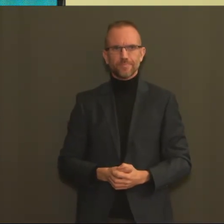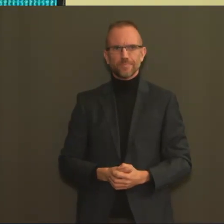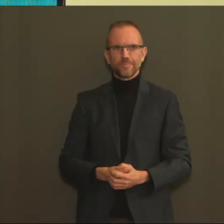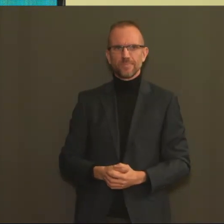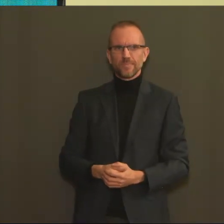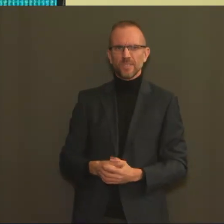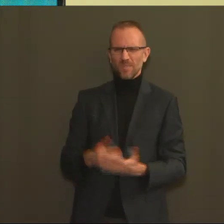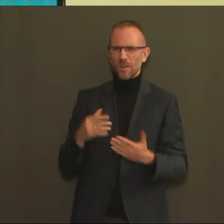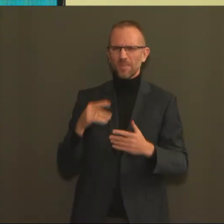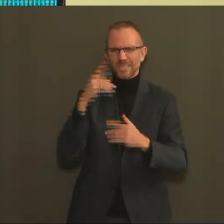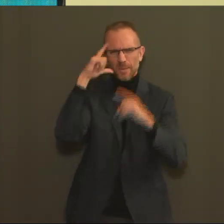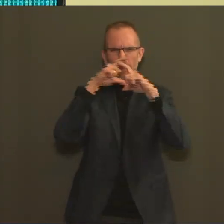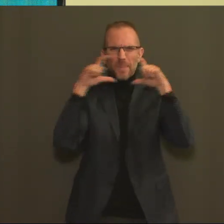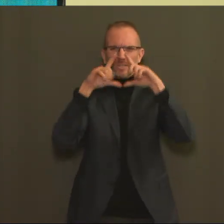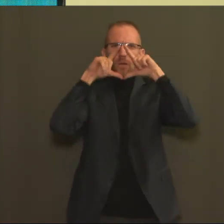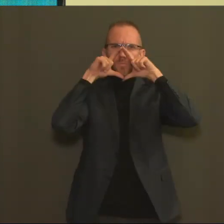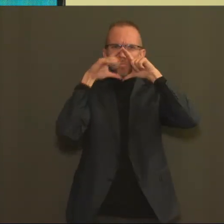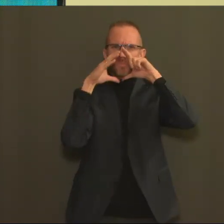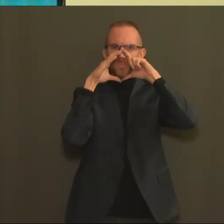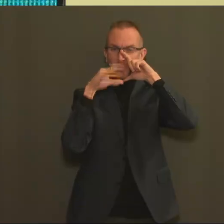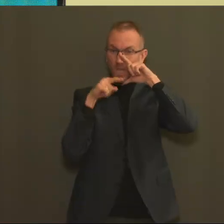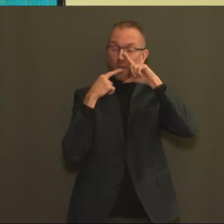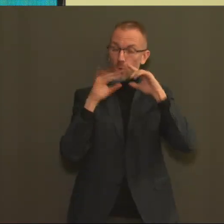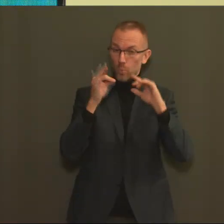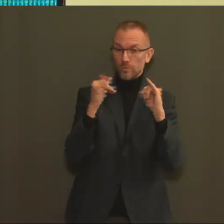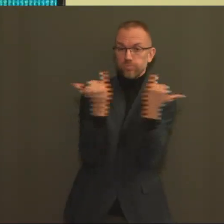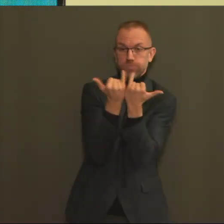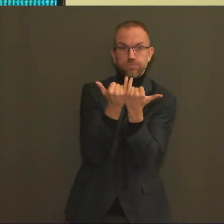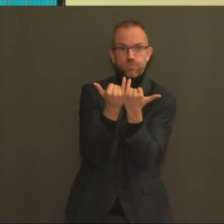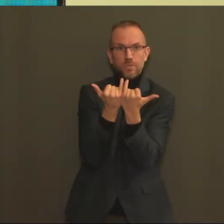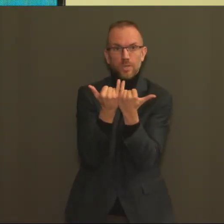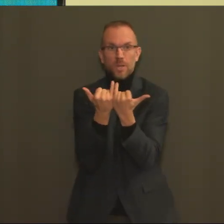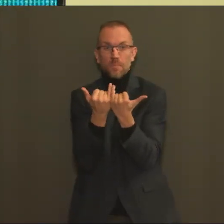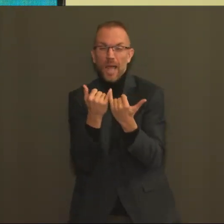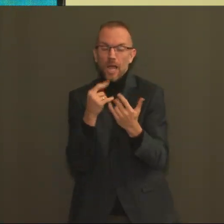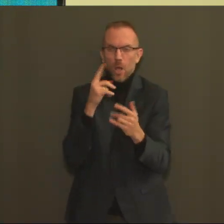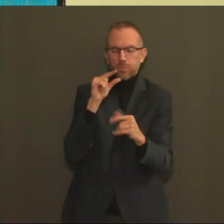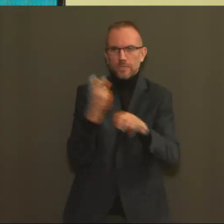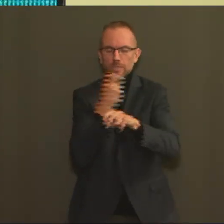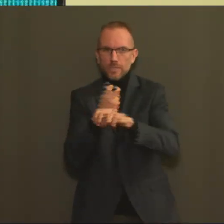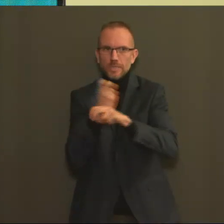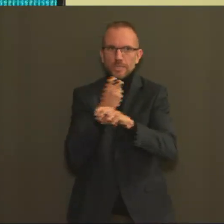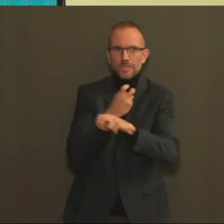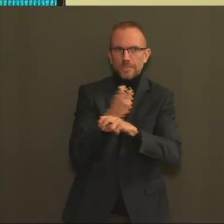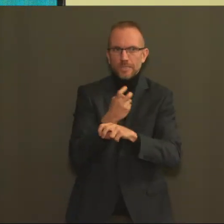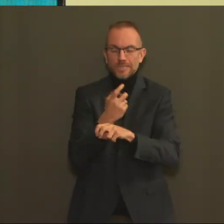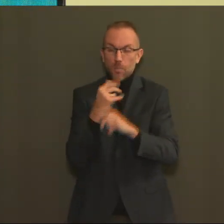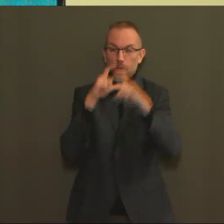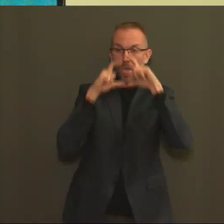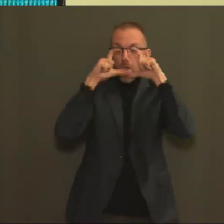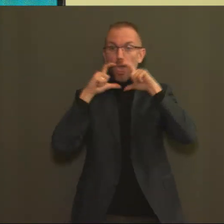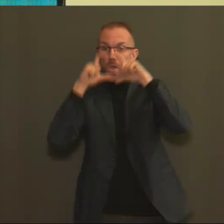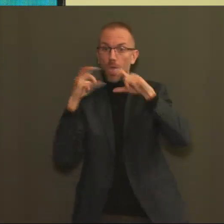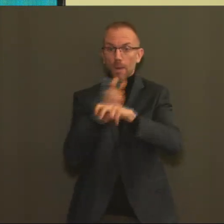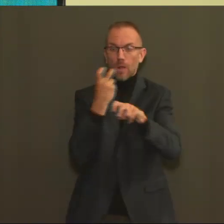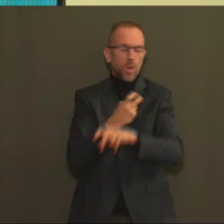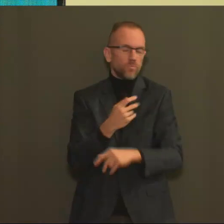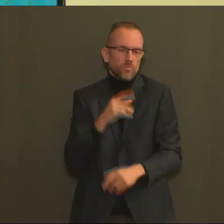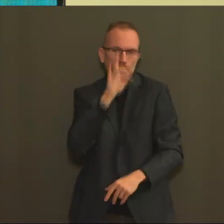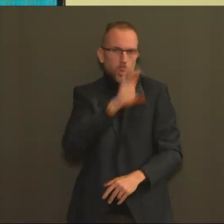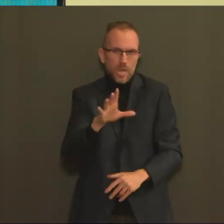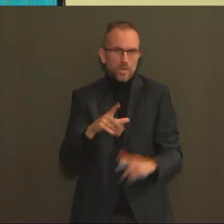ik nu zijn vol en dat logisch positie al die zo typisch cathy is zo op waar je koptelefoon ik of dat le